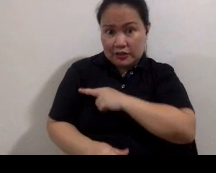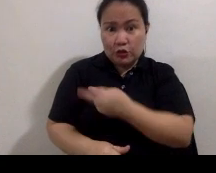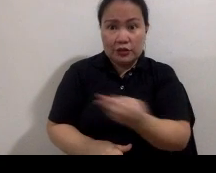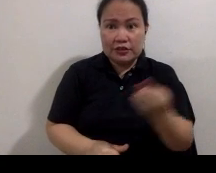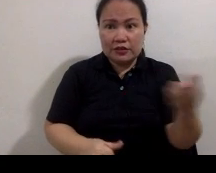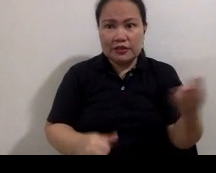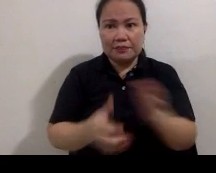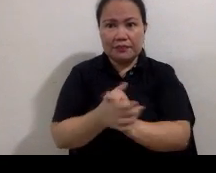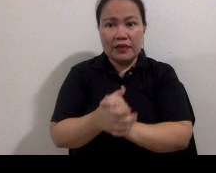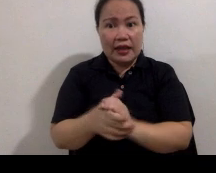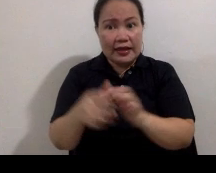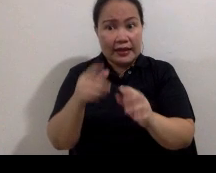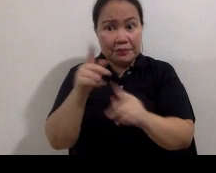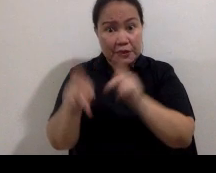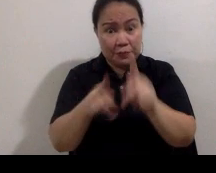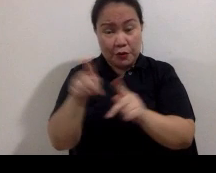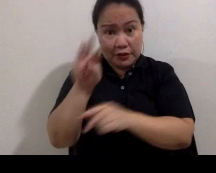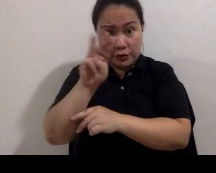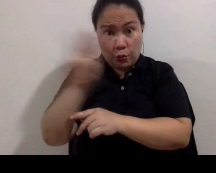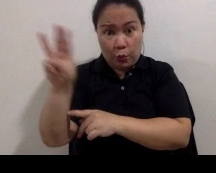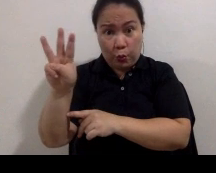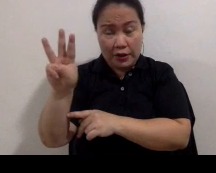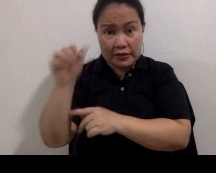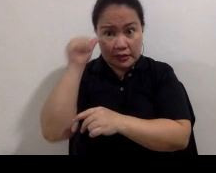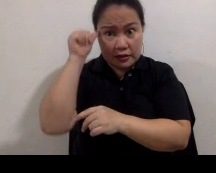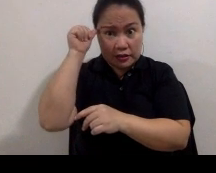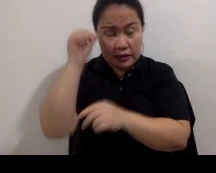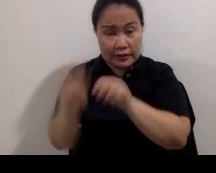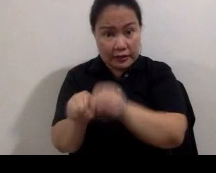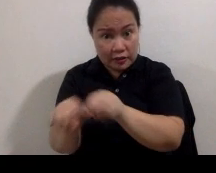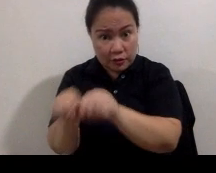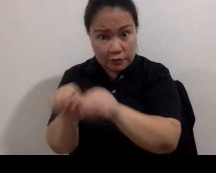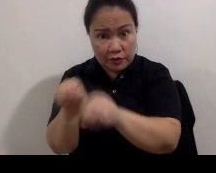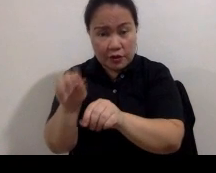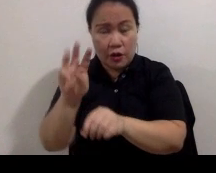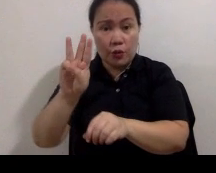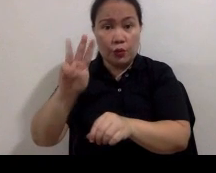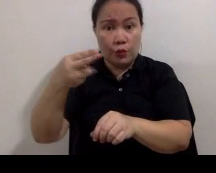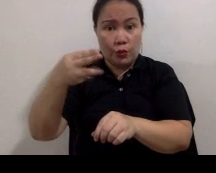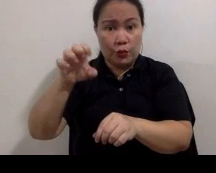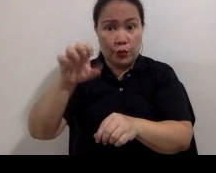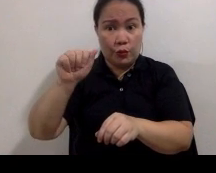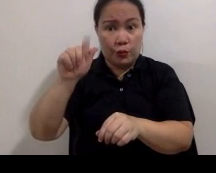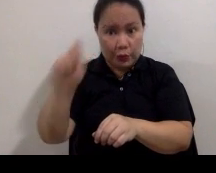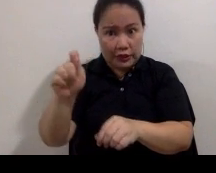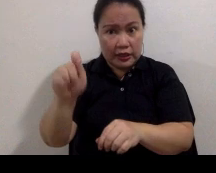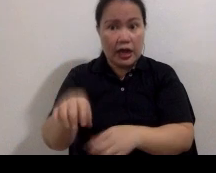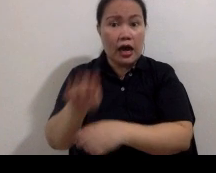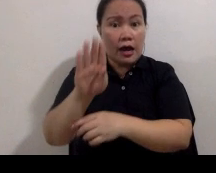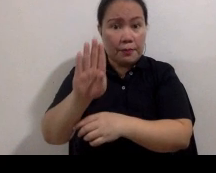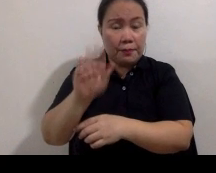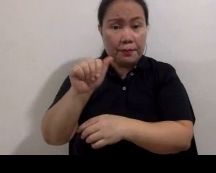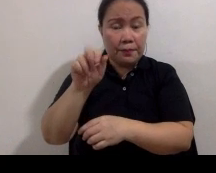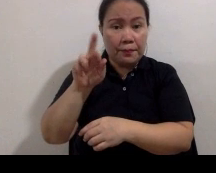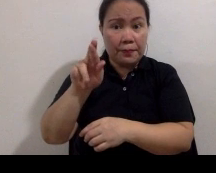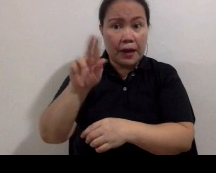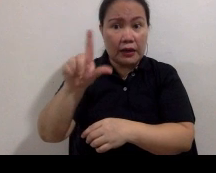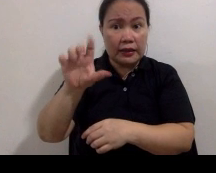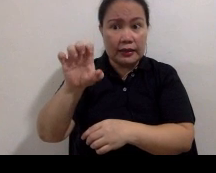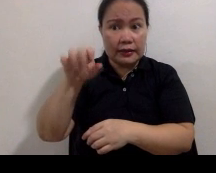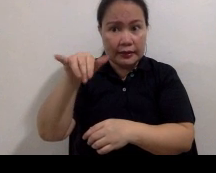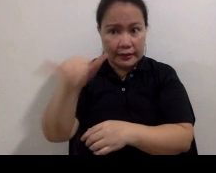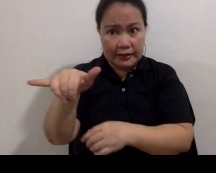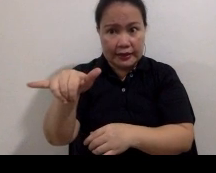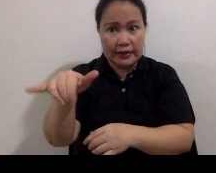Asya. Nagtatanim ang mga taga-Kanlurang Asya ng trigo at barley sa mga oasis o ito yung mga matatabang lupa